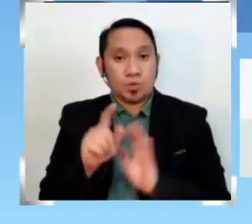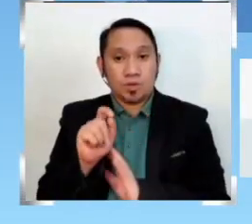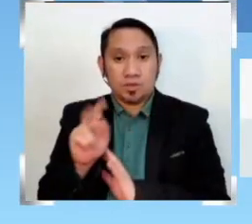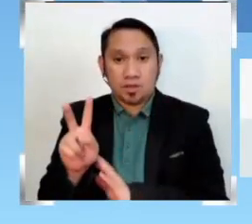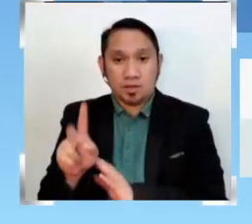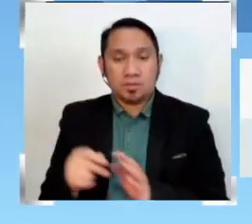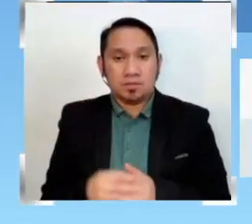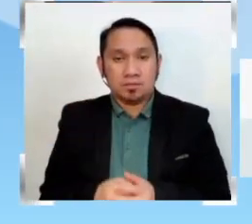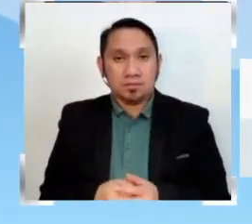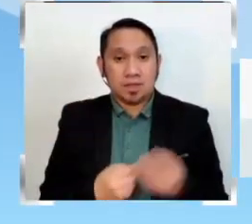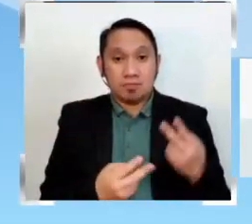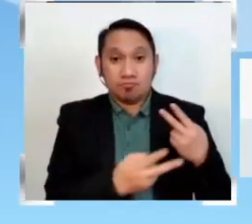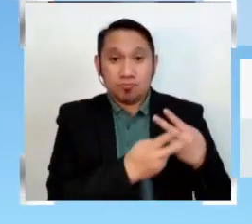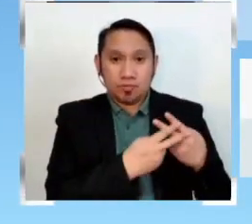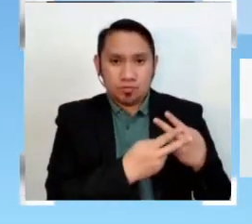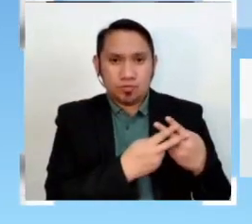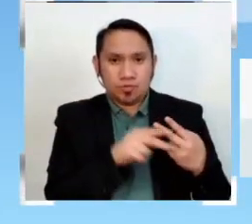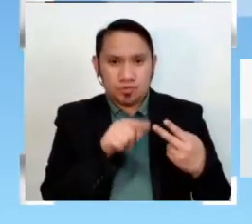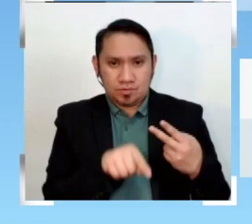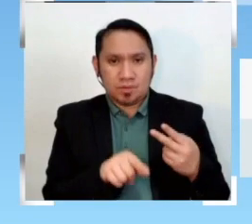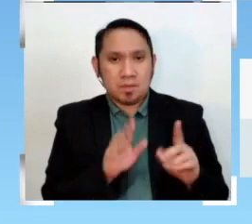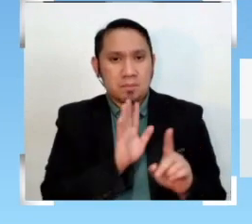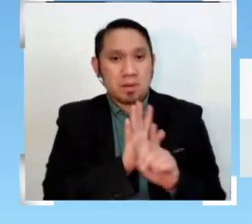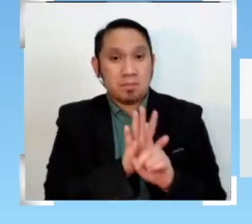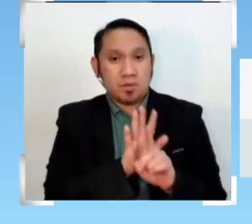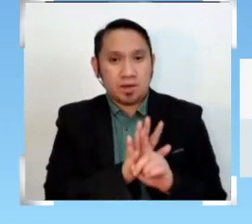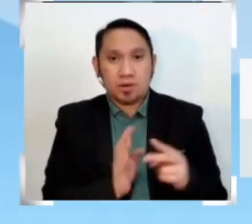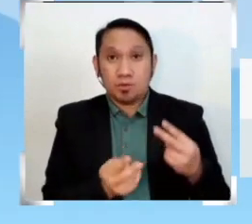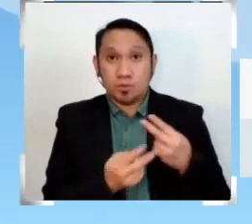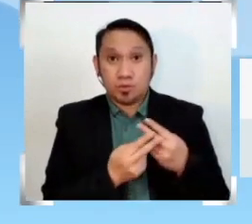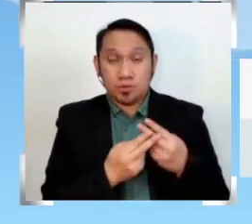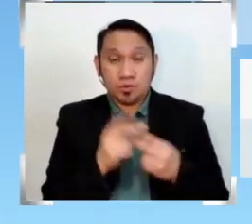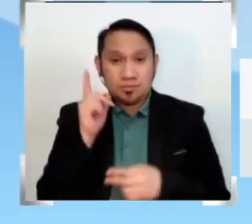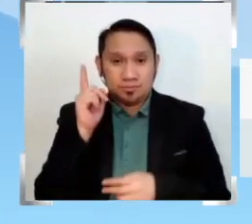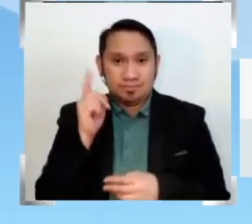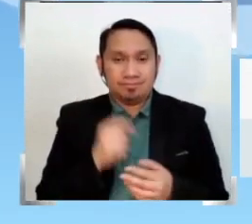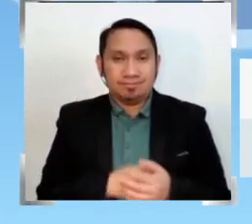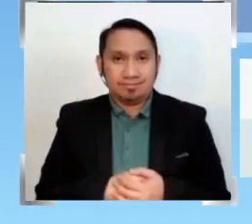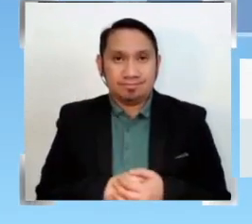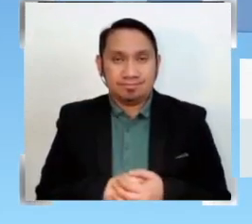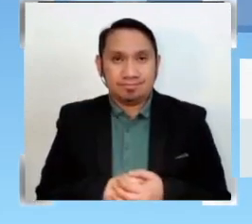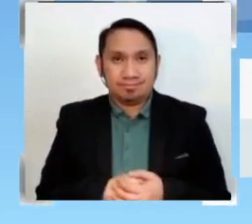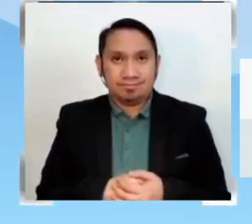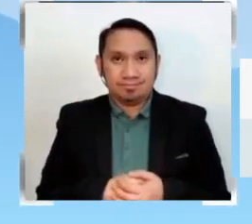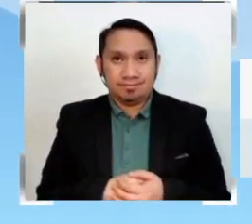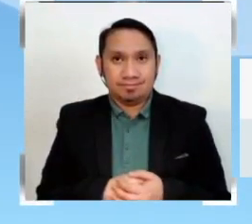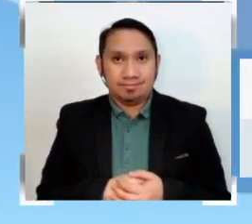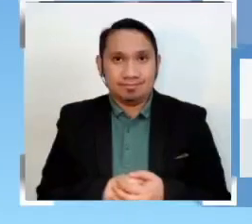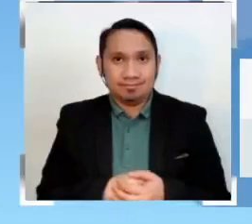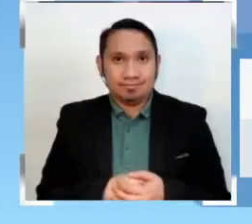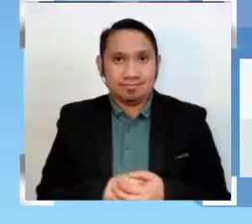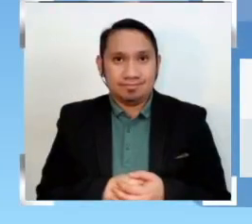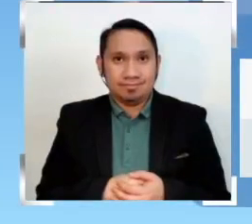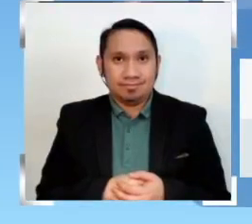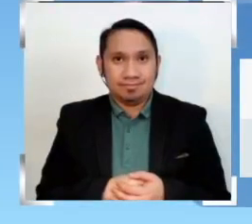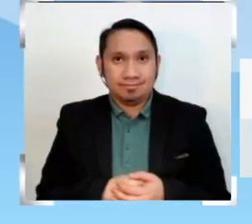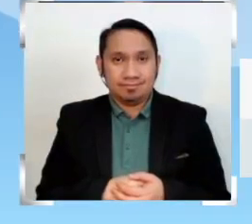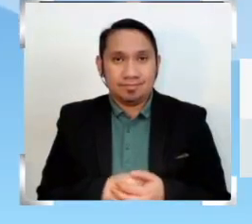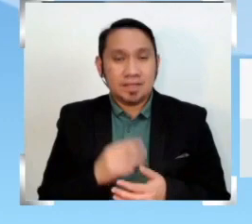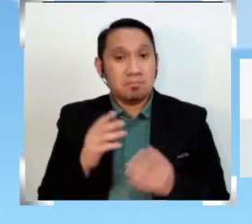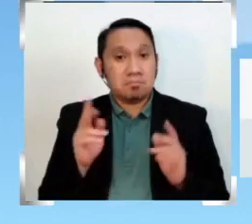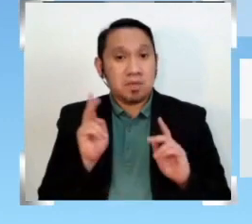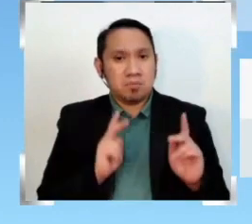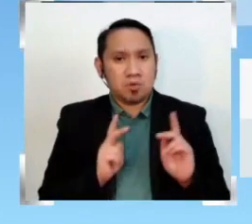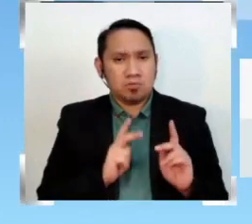Legacy TV Premiere. Trending din ang hashtags na Miguel Tan Felix, Big Bert at Steve Armstrong. Pinuri ng ilang netizens ang